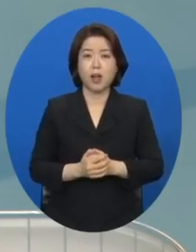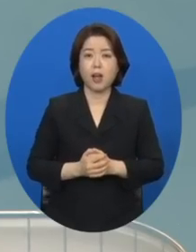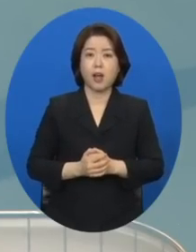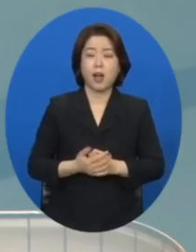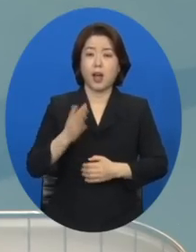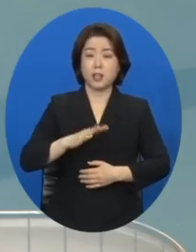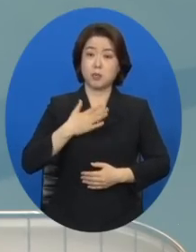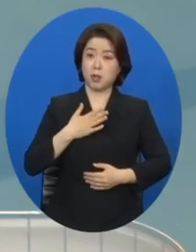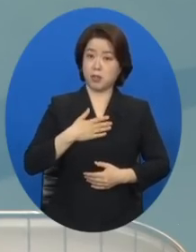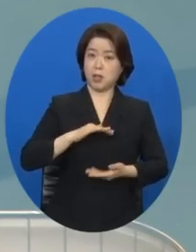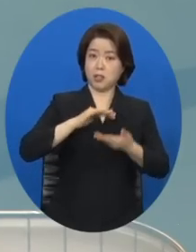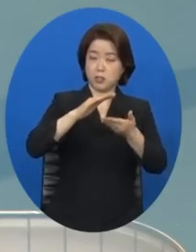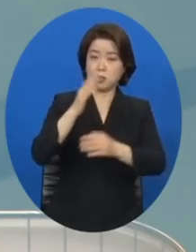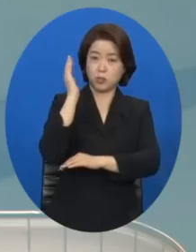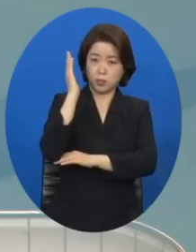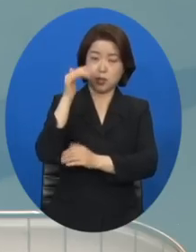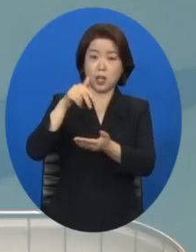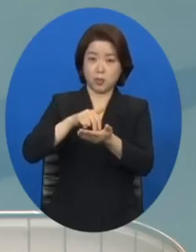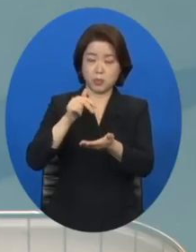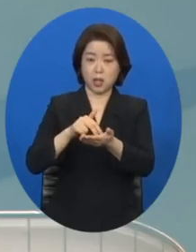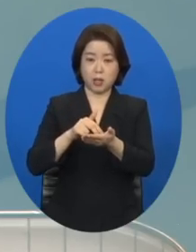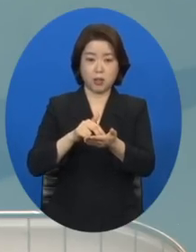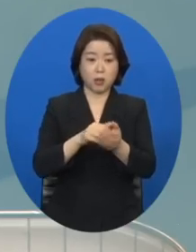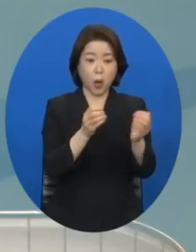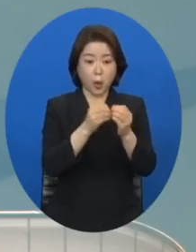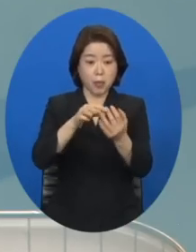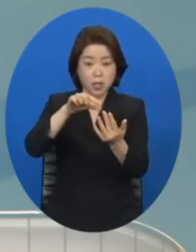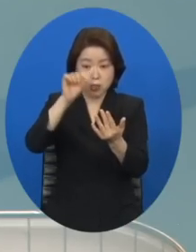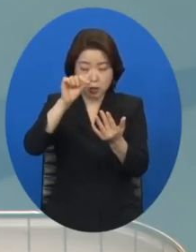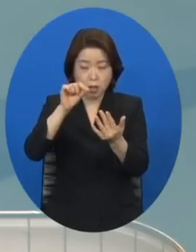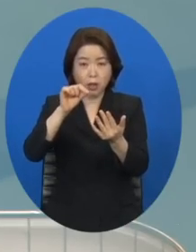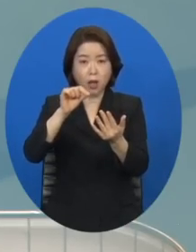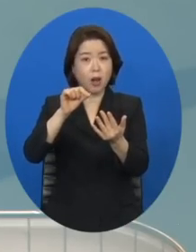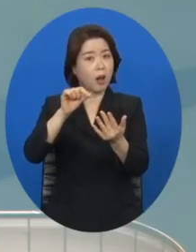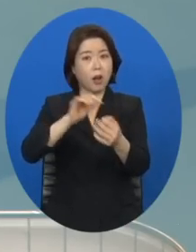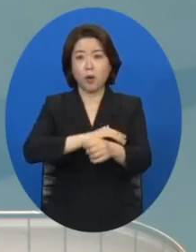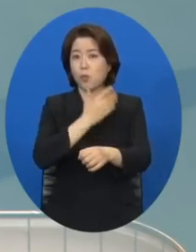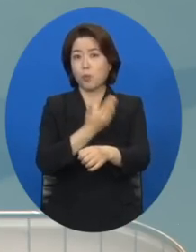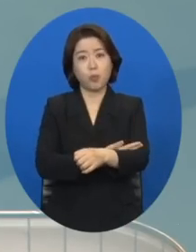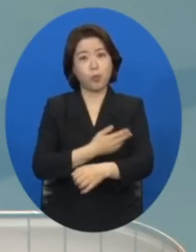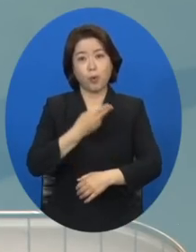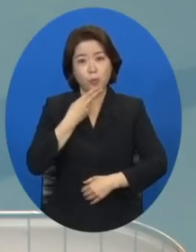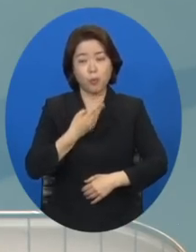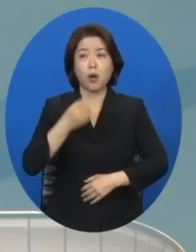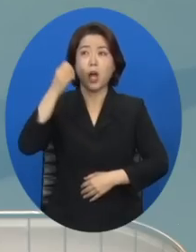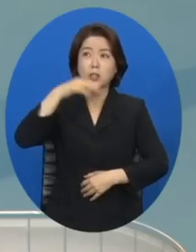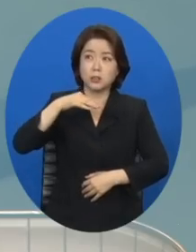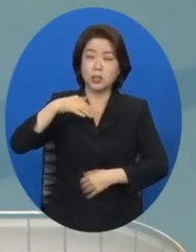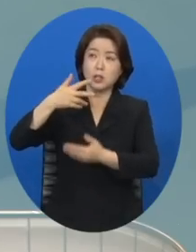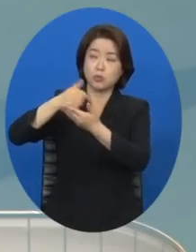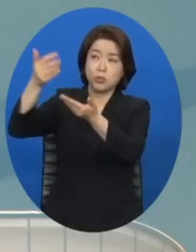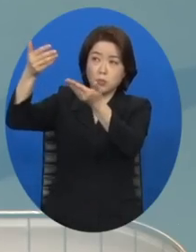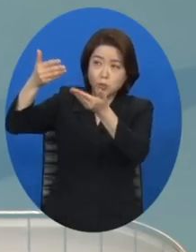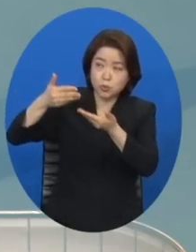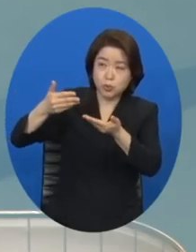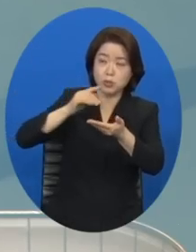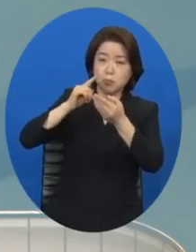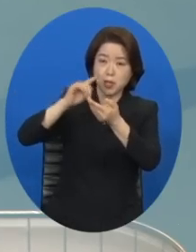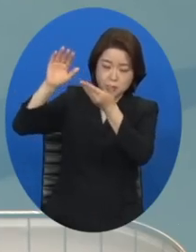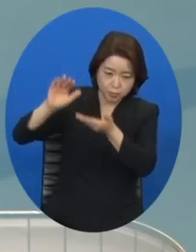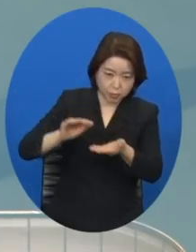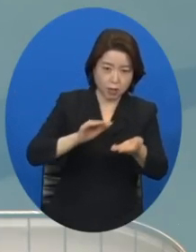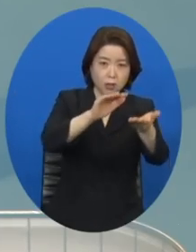메신저에게는 메시지의 내용을 선택할 권한이 없어요 그저 주님이 전하라는 말씀은